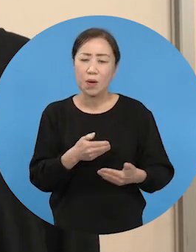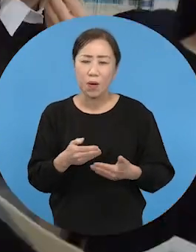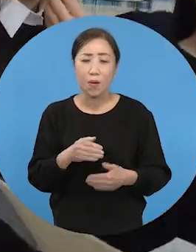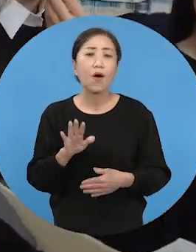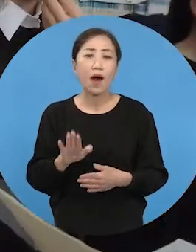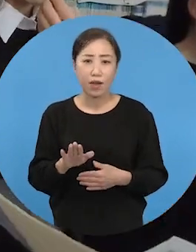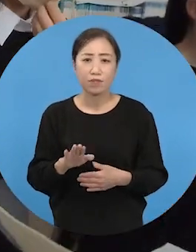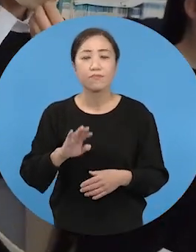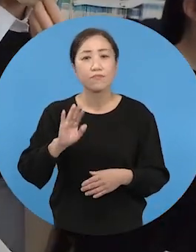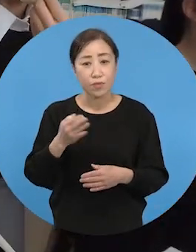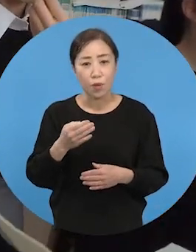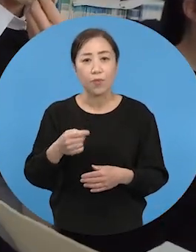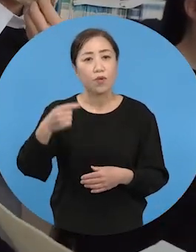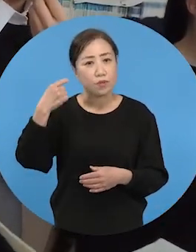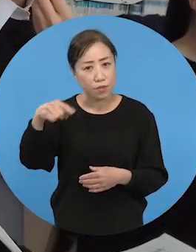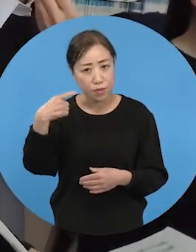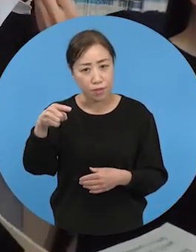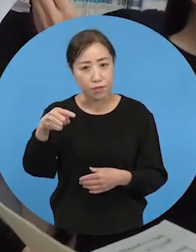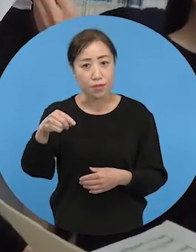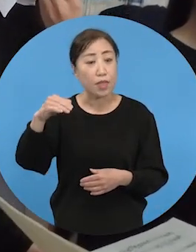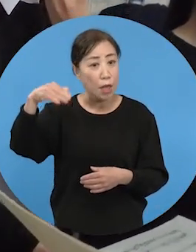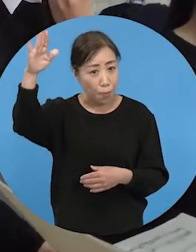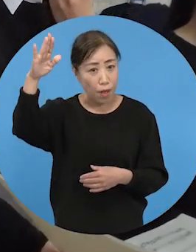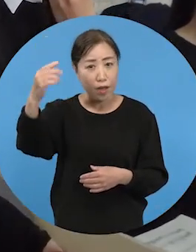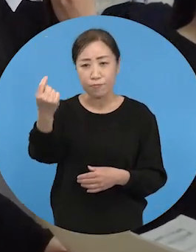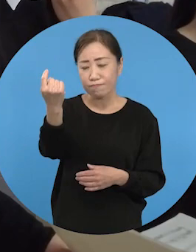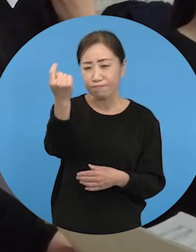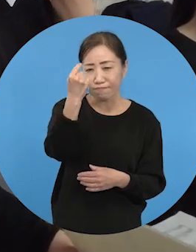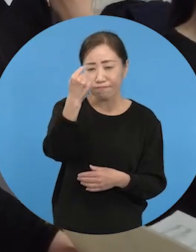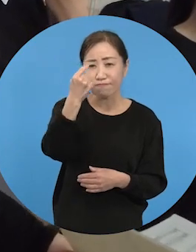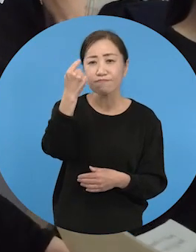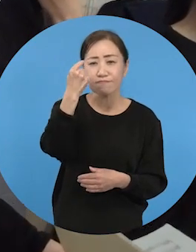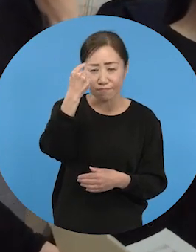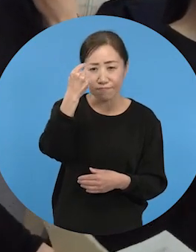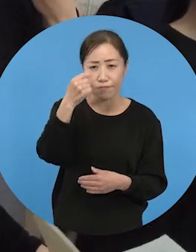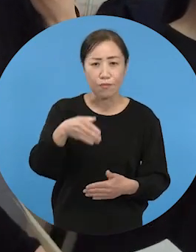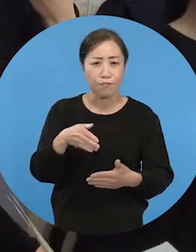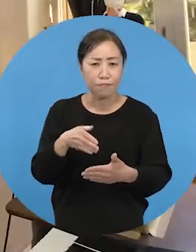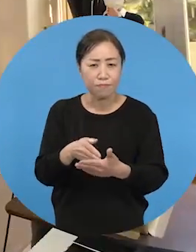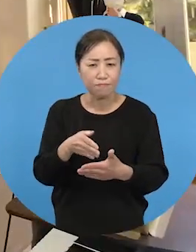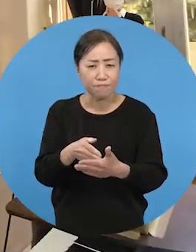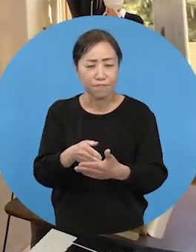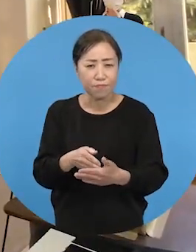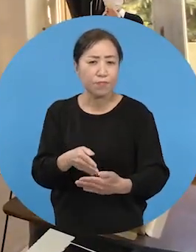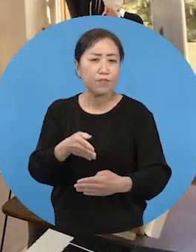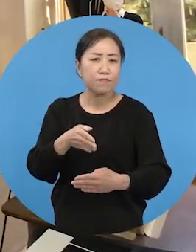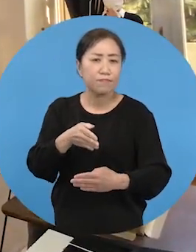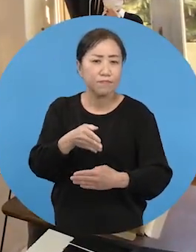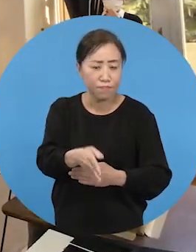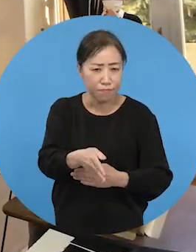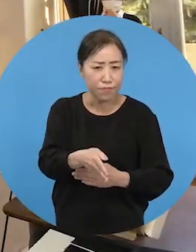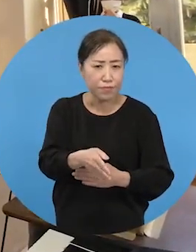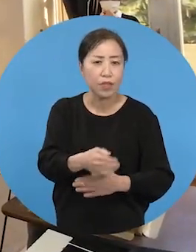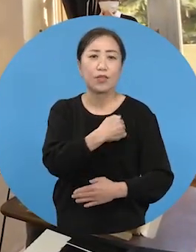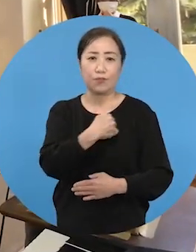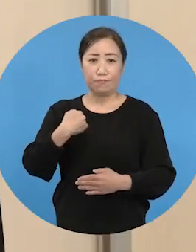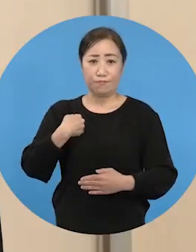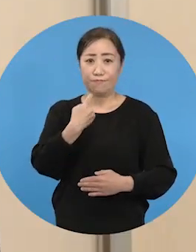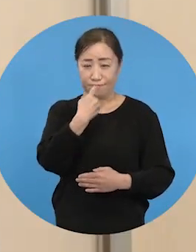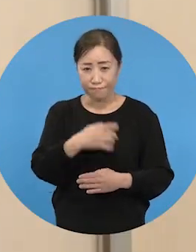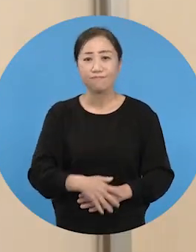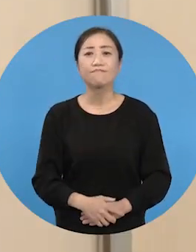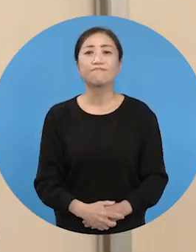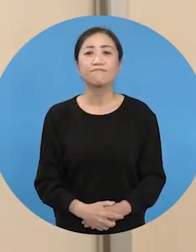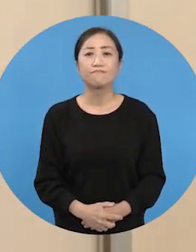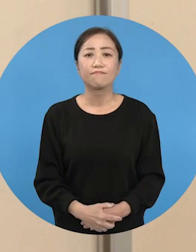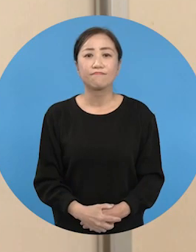ど、先生の方 OG OB の方 の指導とかもあって、大変な練習でも頑張ってや